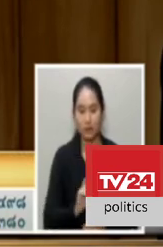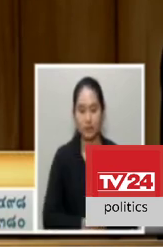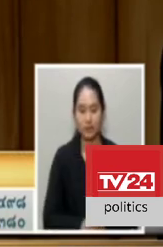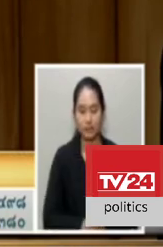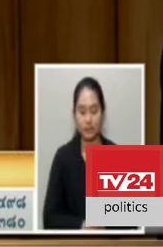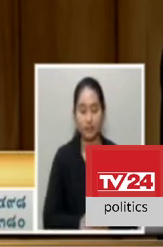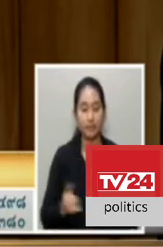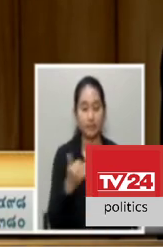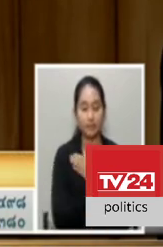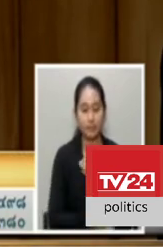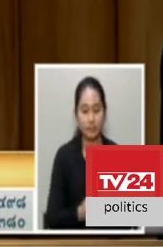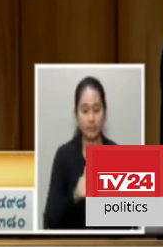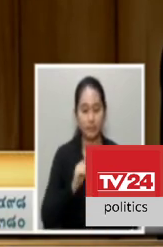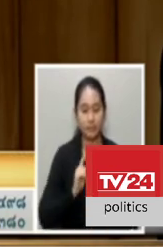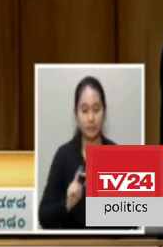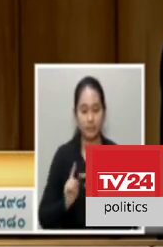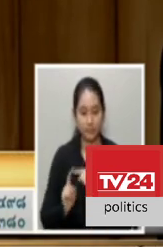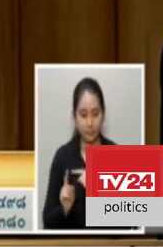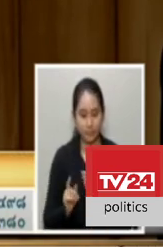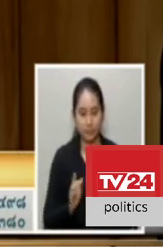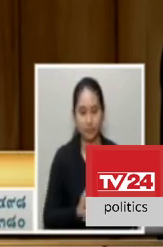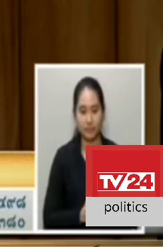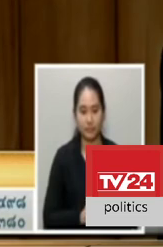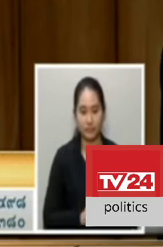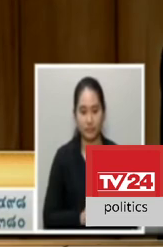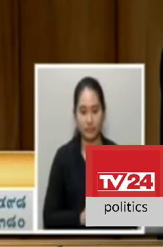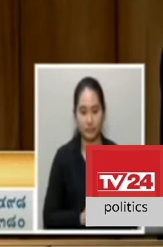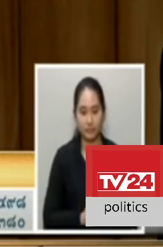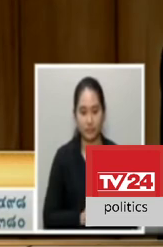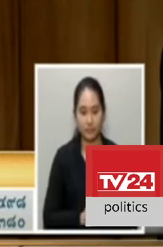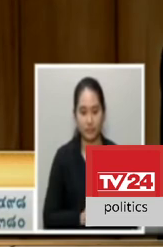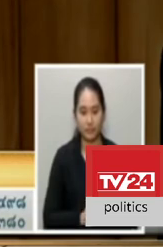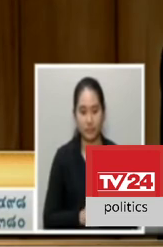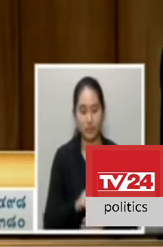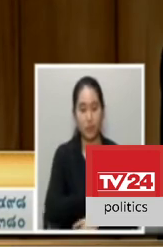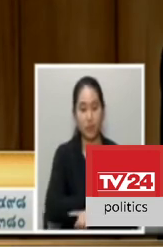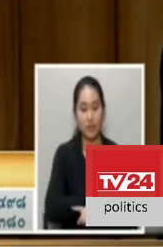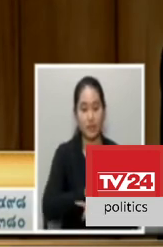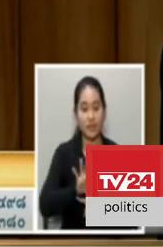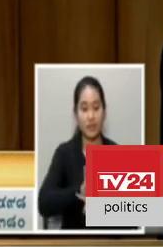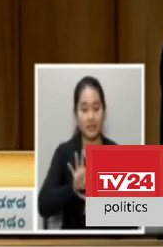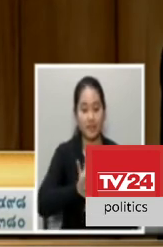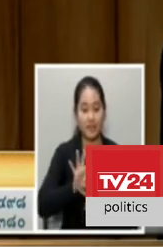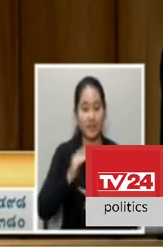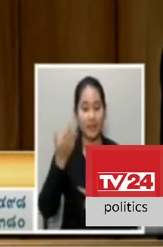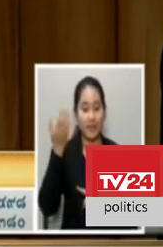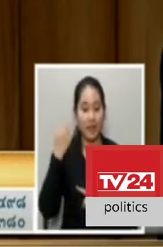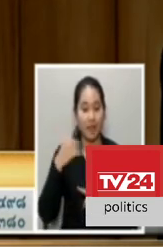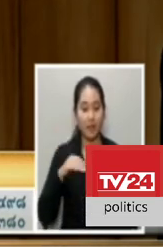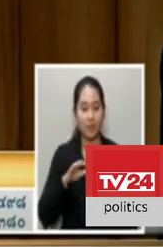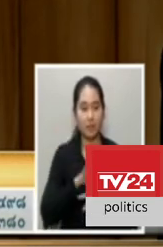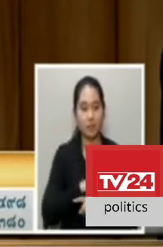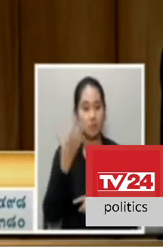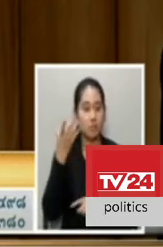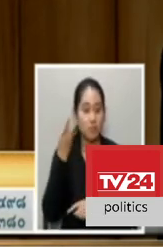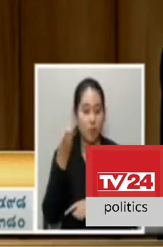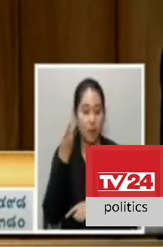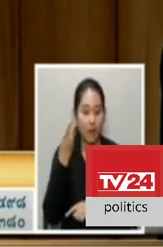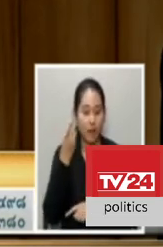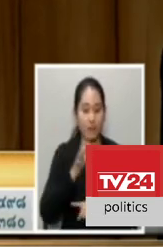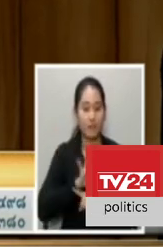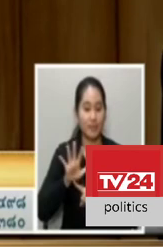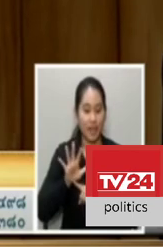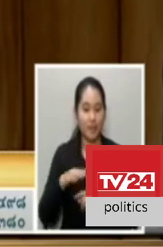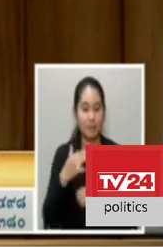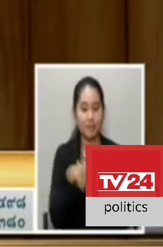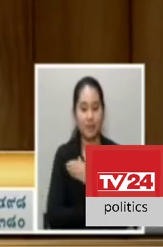ทุกประเทศที่มาลานะฮะกลับไปเมื่อวันที่4ก็ที่4นะฮะเพราะวันที่5เมื่อวานนี้เป็นจีน